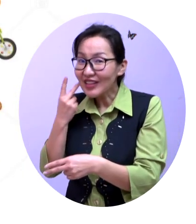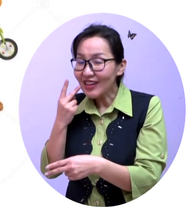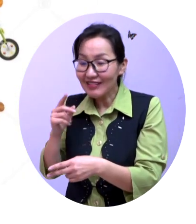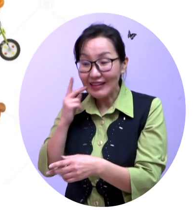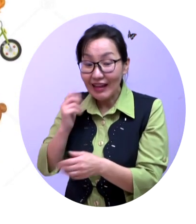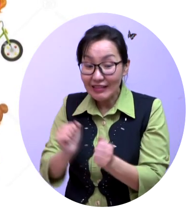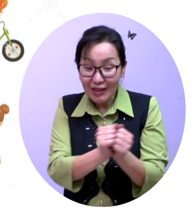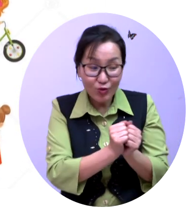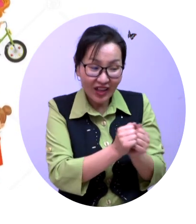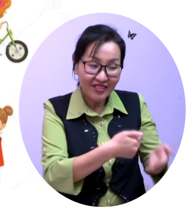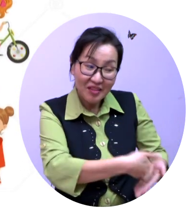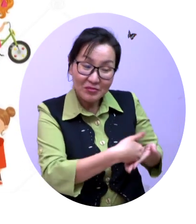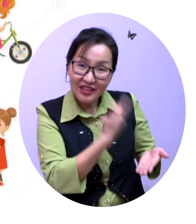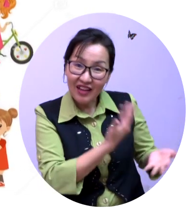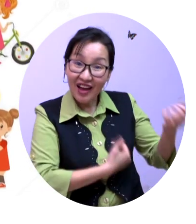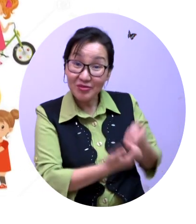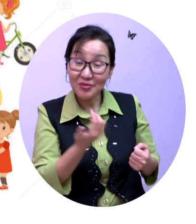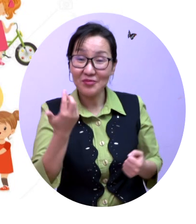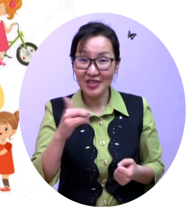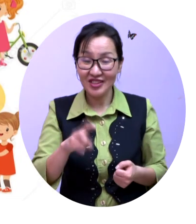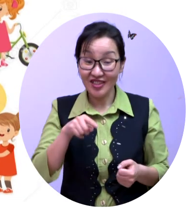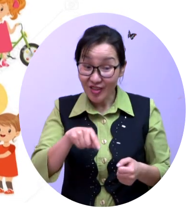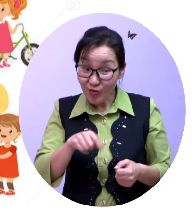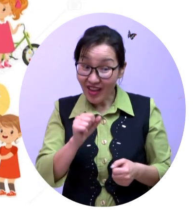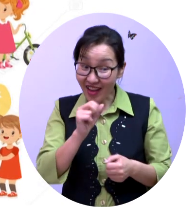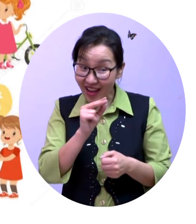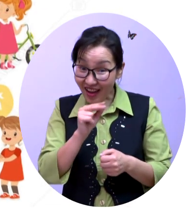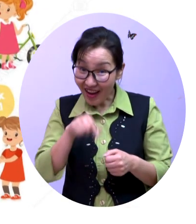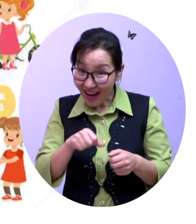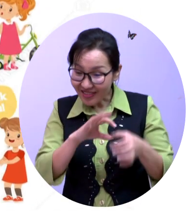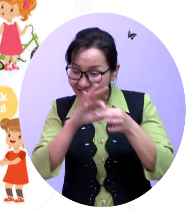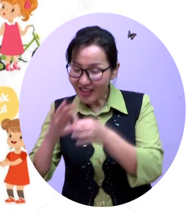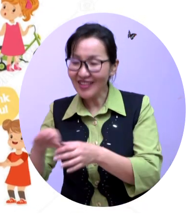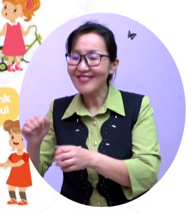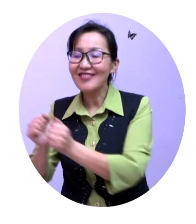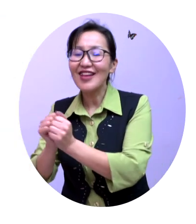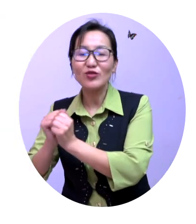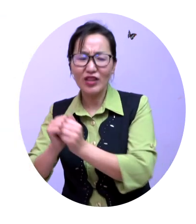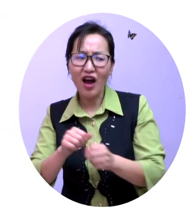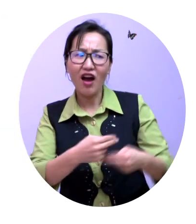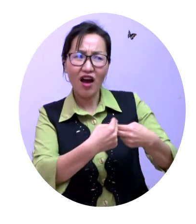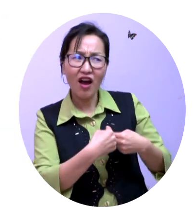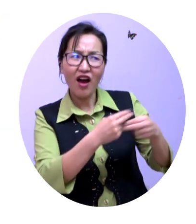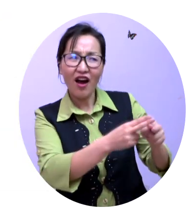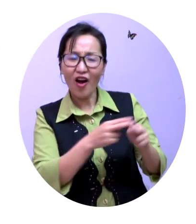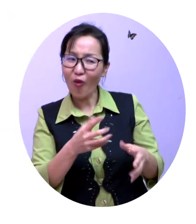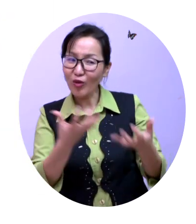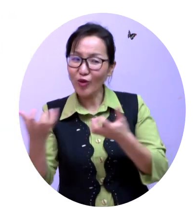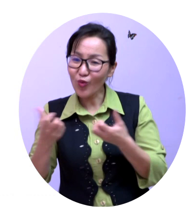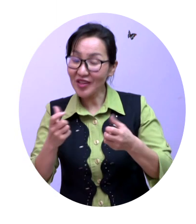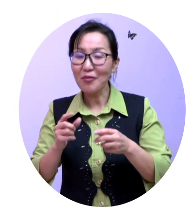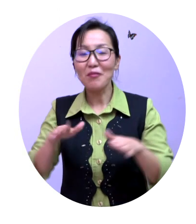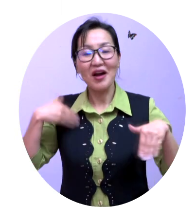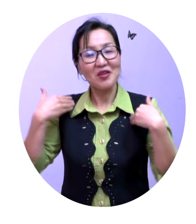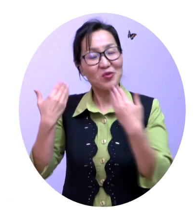найзуудынхаа дэмжлэгийг авдаг байв. Үүний ачаар найзууд нь бусдад туслахын амтыг мэдэрч улам олон хүнийг